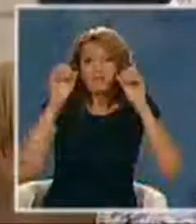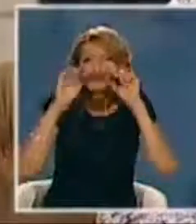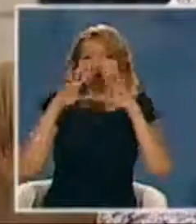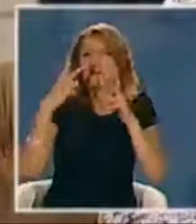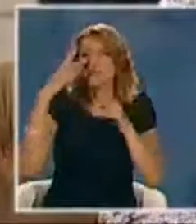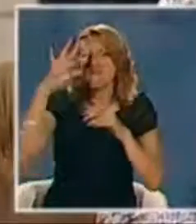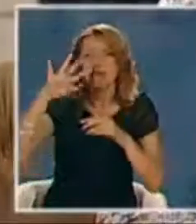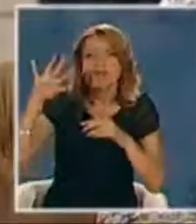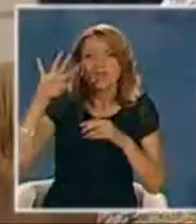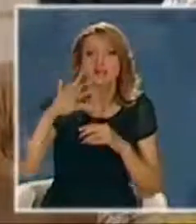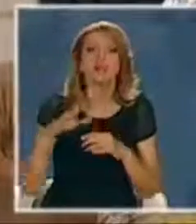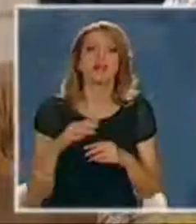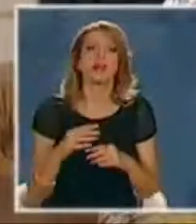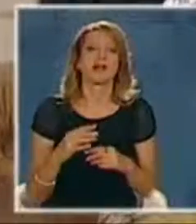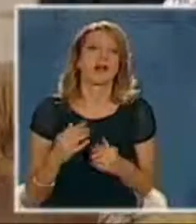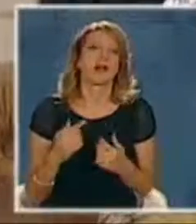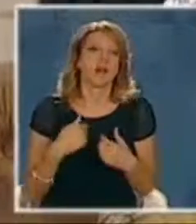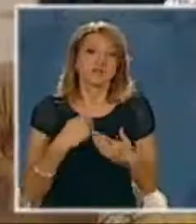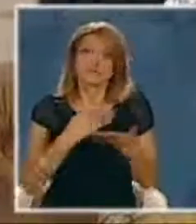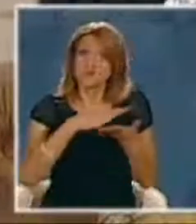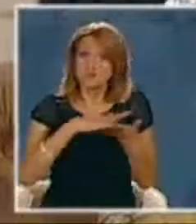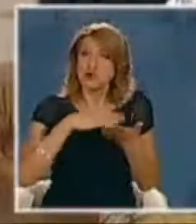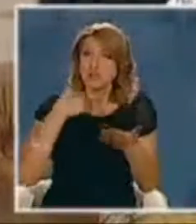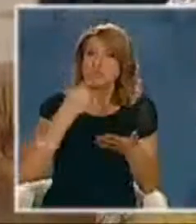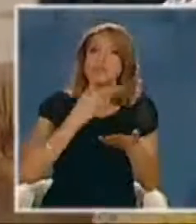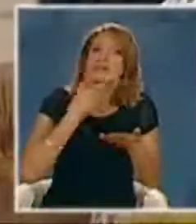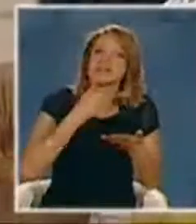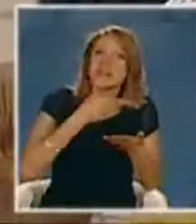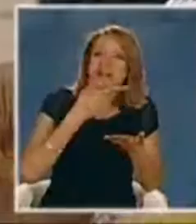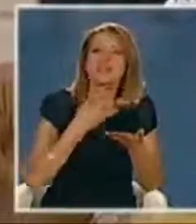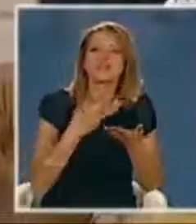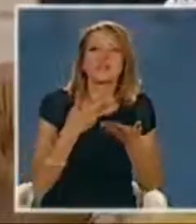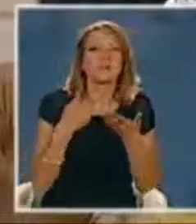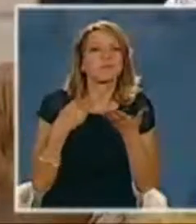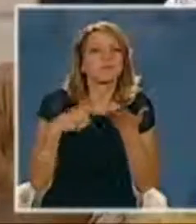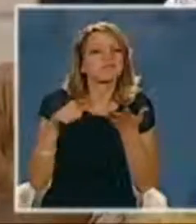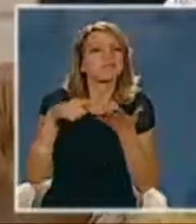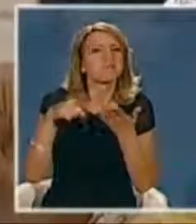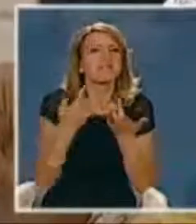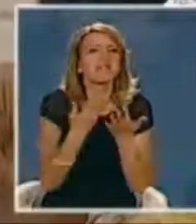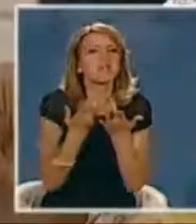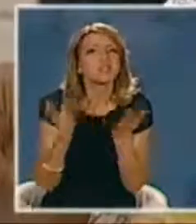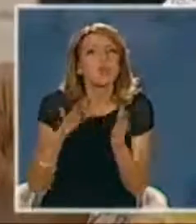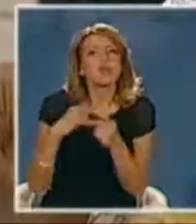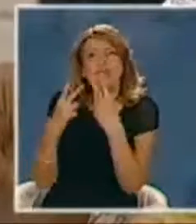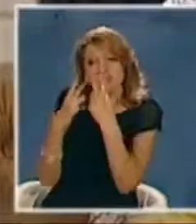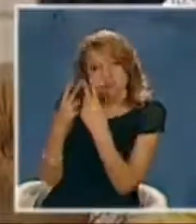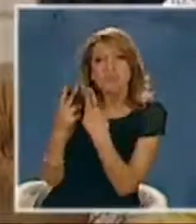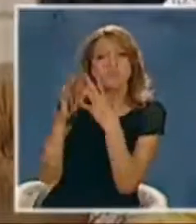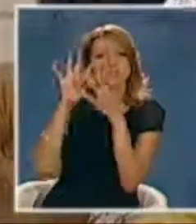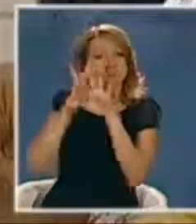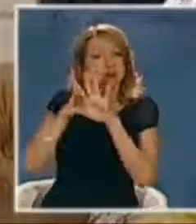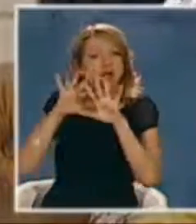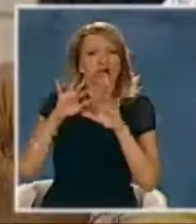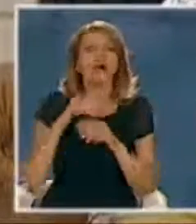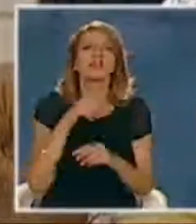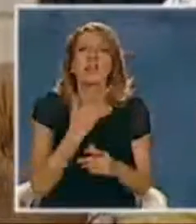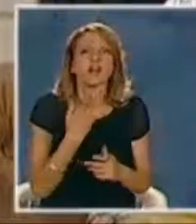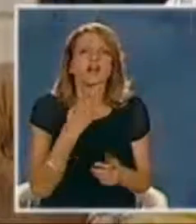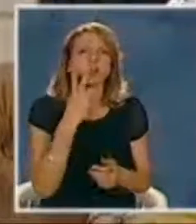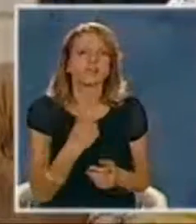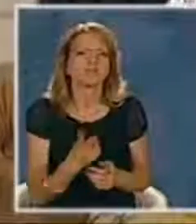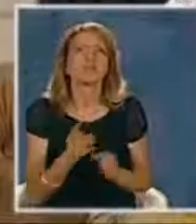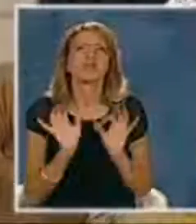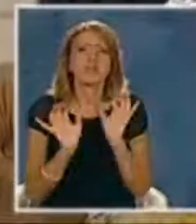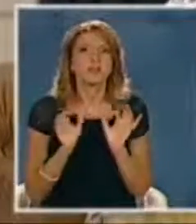съзнателен човек, зрял, се ми разказва за доста неща, които съм виждал и така нататък. Какво, например?